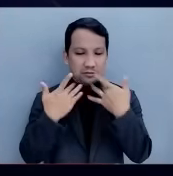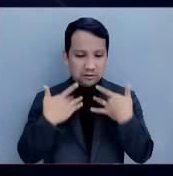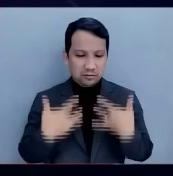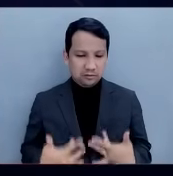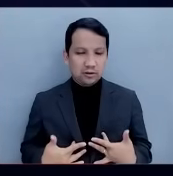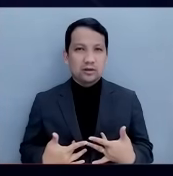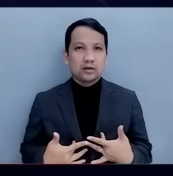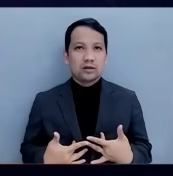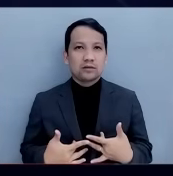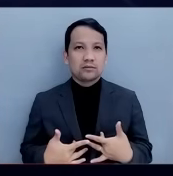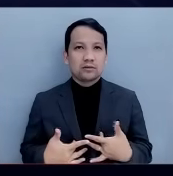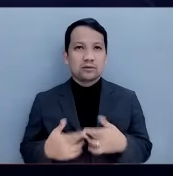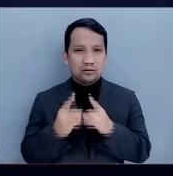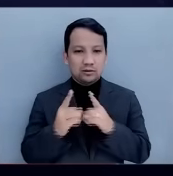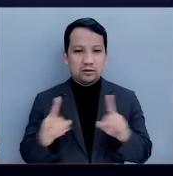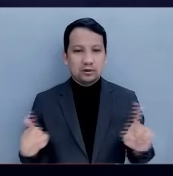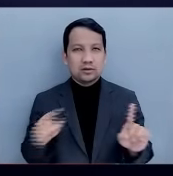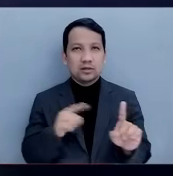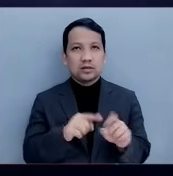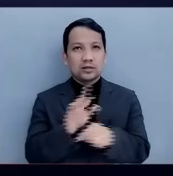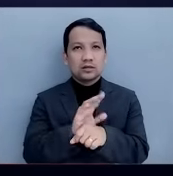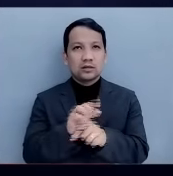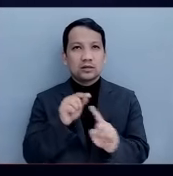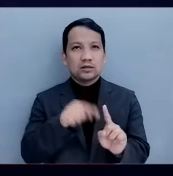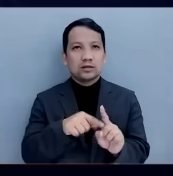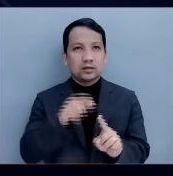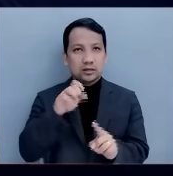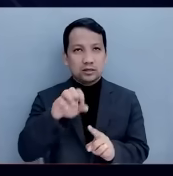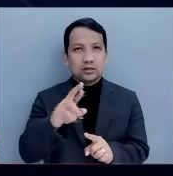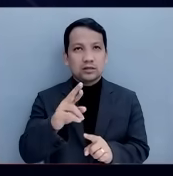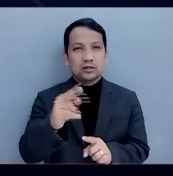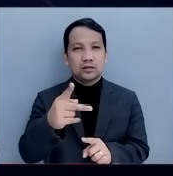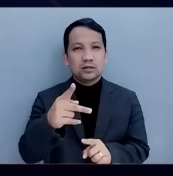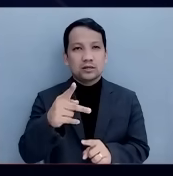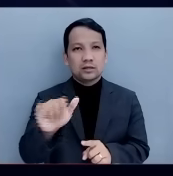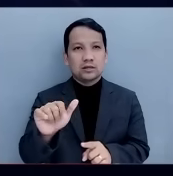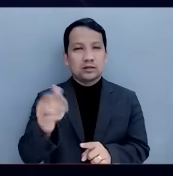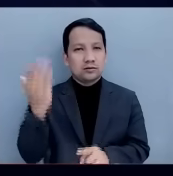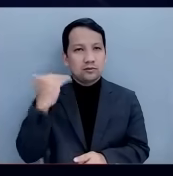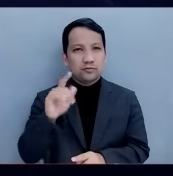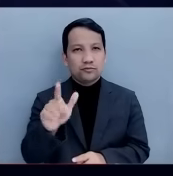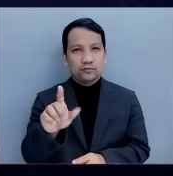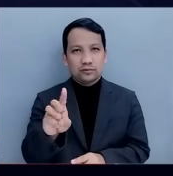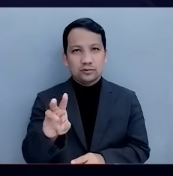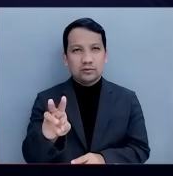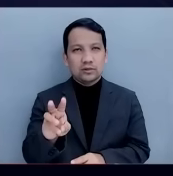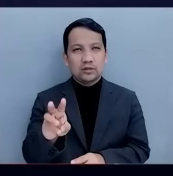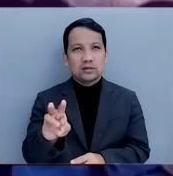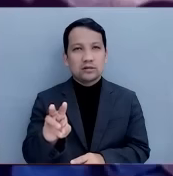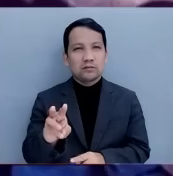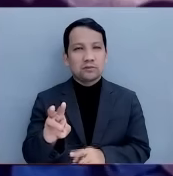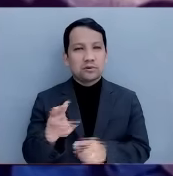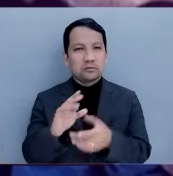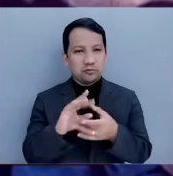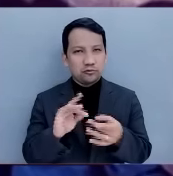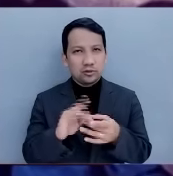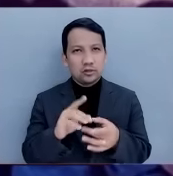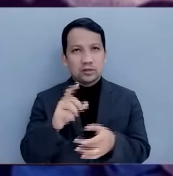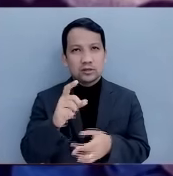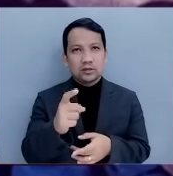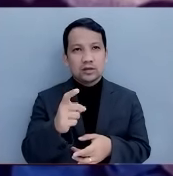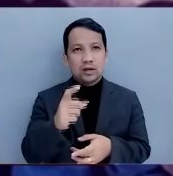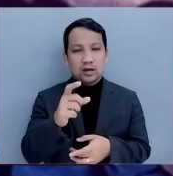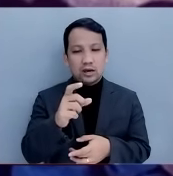matapos makipag-divorce sa filmmaker na si Eric Anders lang noong 2016. Kwento ni Sia, 3 taon